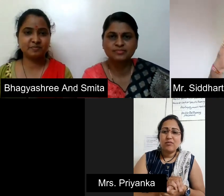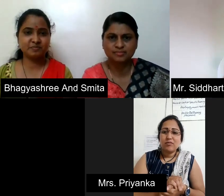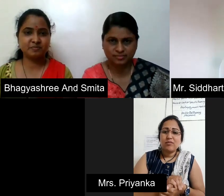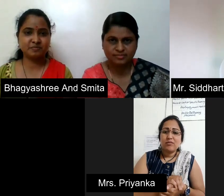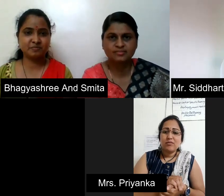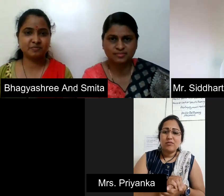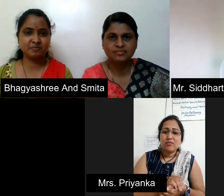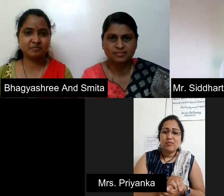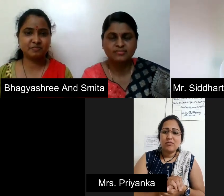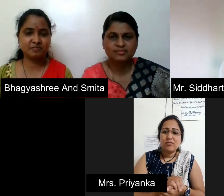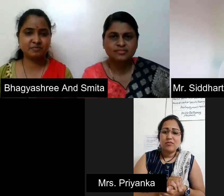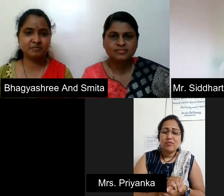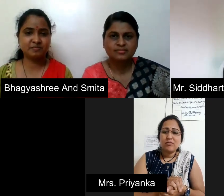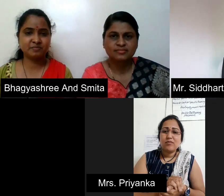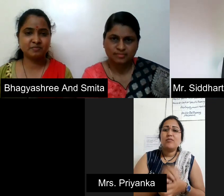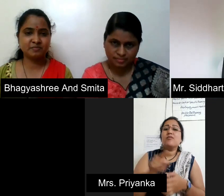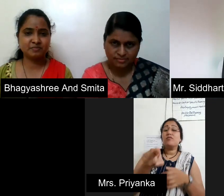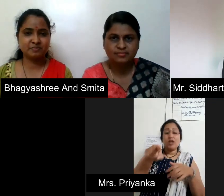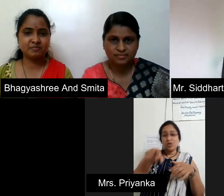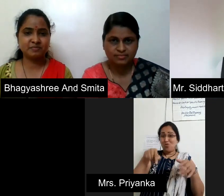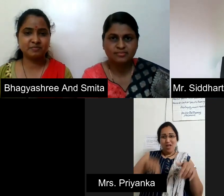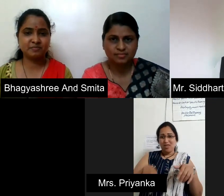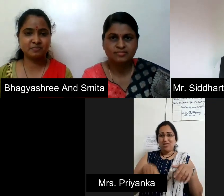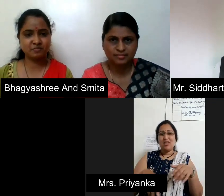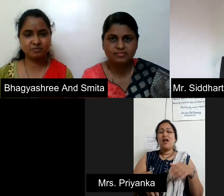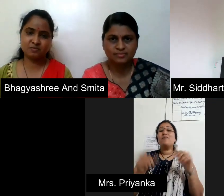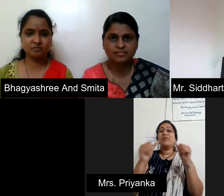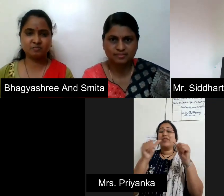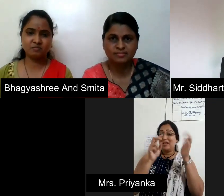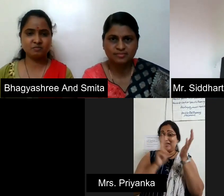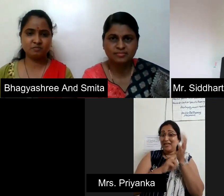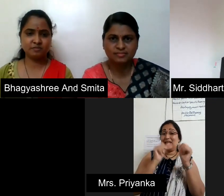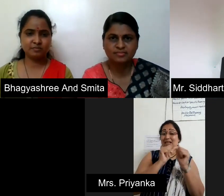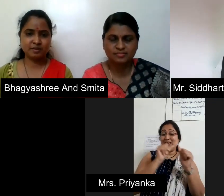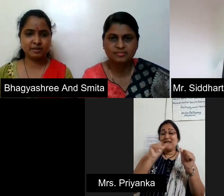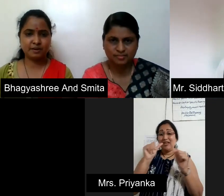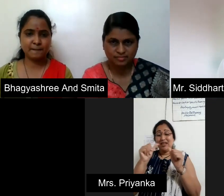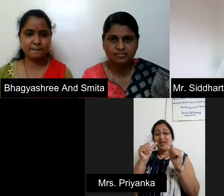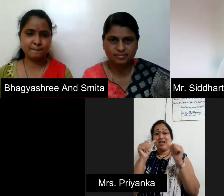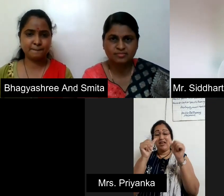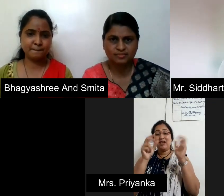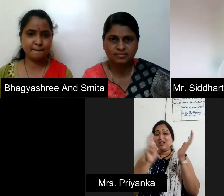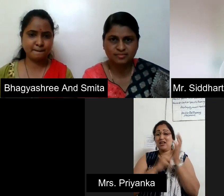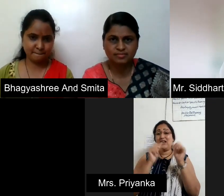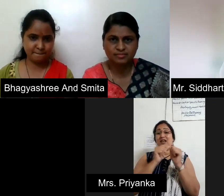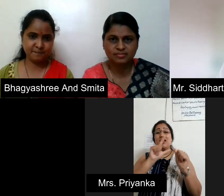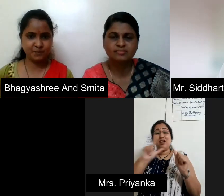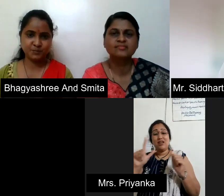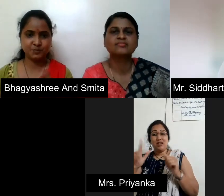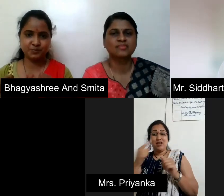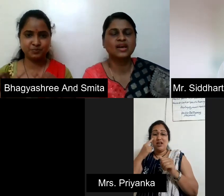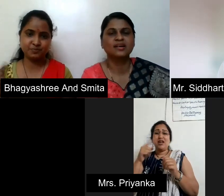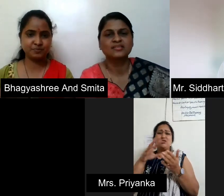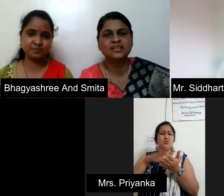रशिया के लिए क्या तैयारियां कर रही हैं, क्या जद्दोजहद में आप और आपका परिवार लगा हुआ है, इसके बारे में